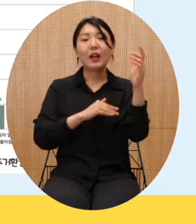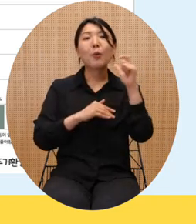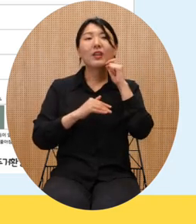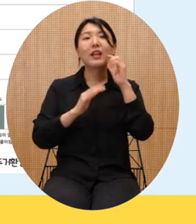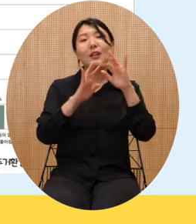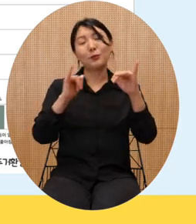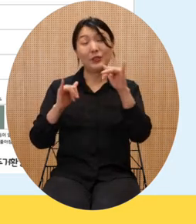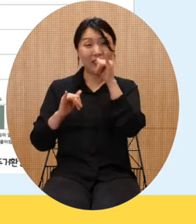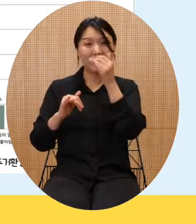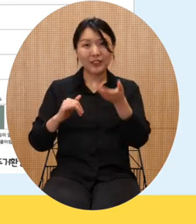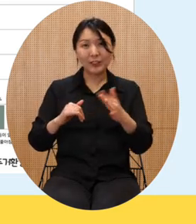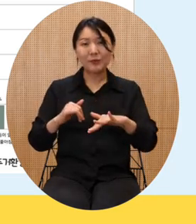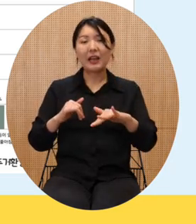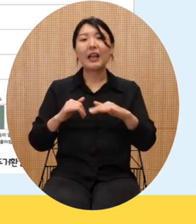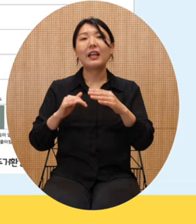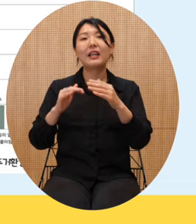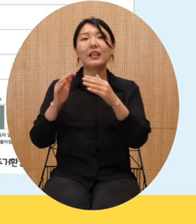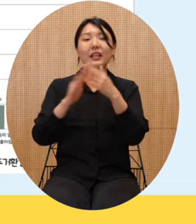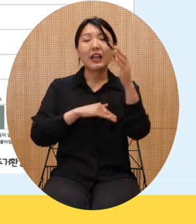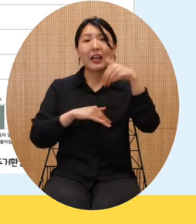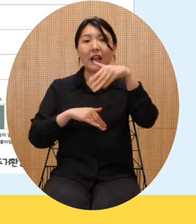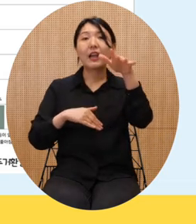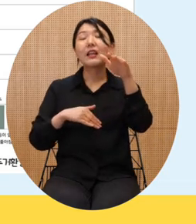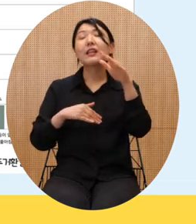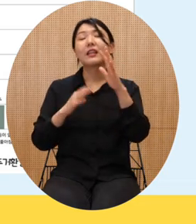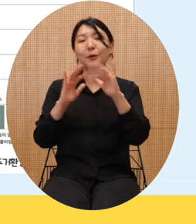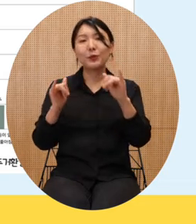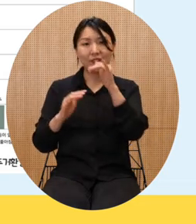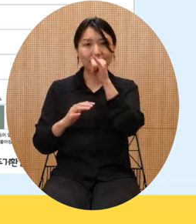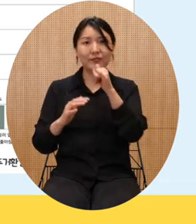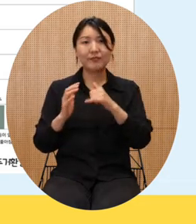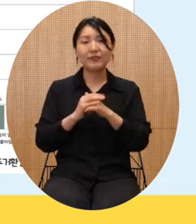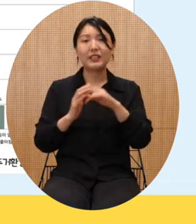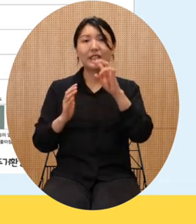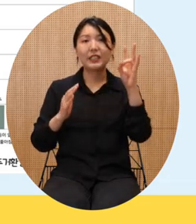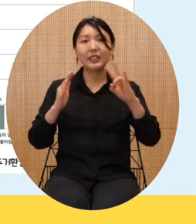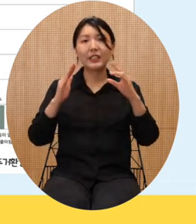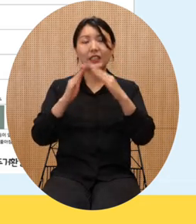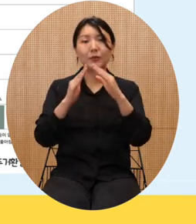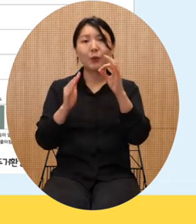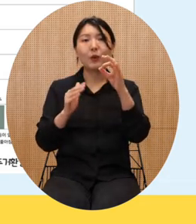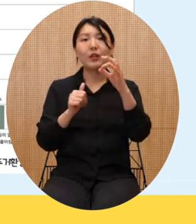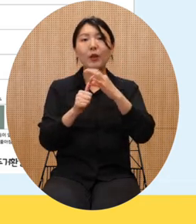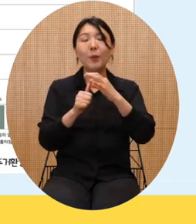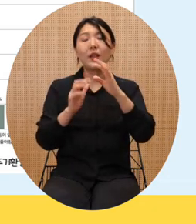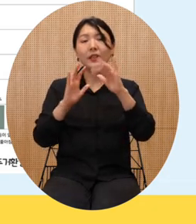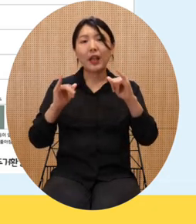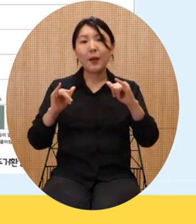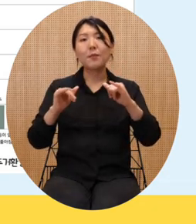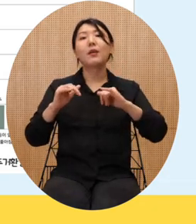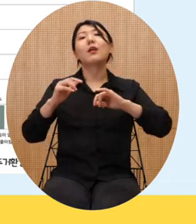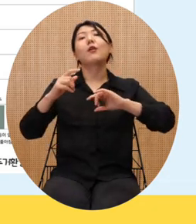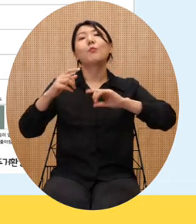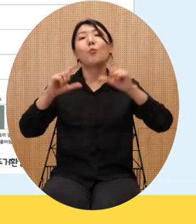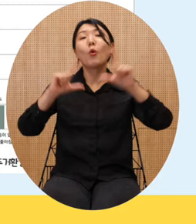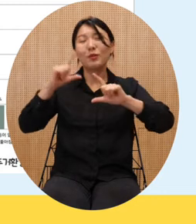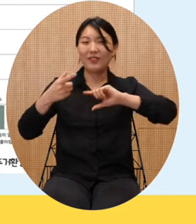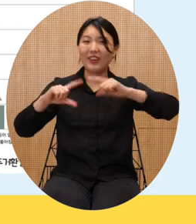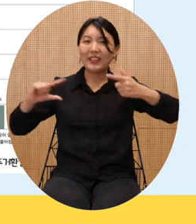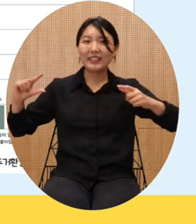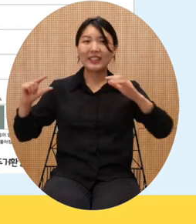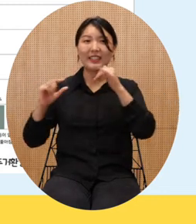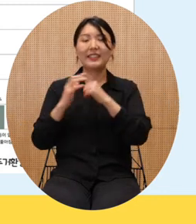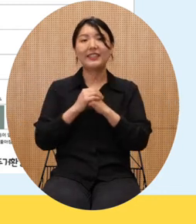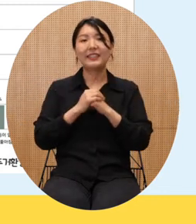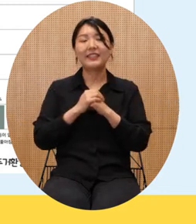쉬운 거 아니거든요. 그래서 이사를 못하고 계시는 분도 계시지만 이사를 한 분도 있다 이미. 그래서 이 시흥형 주거비 지원을